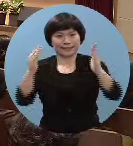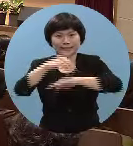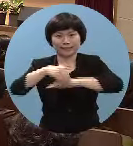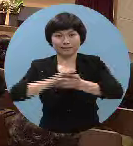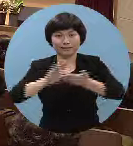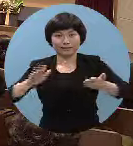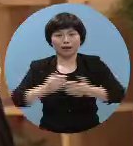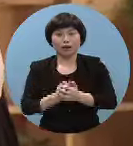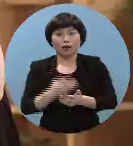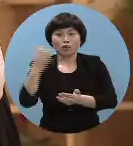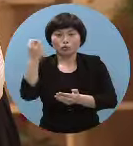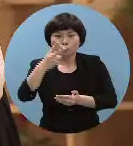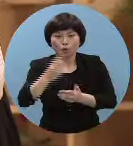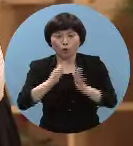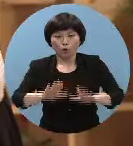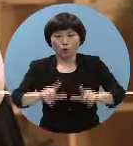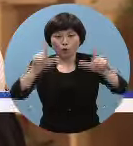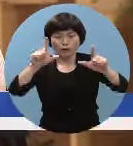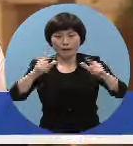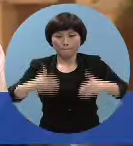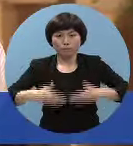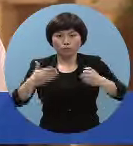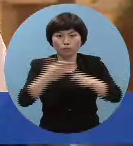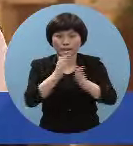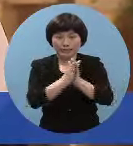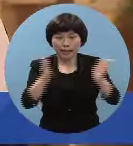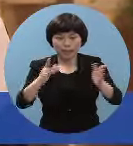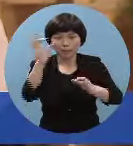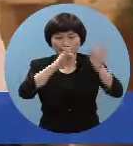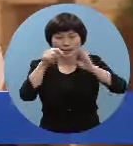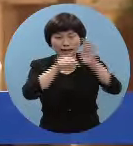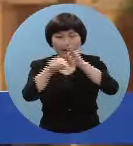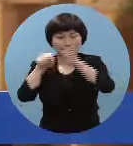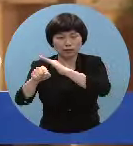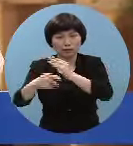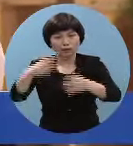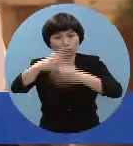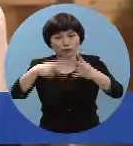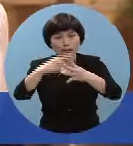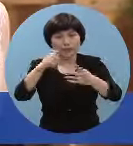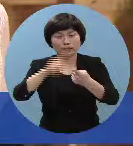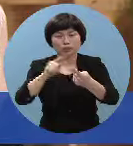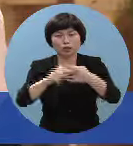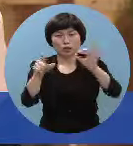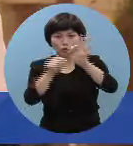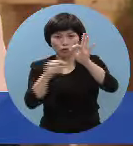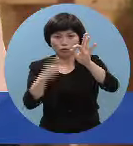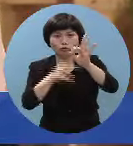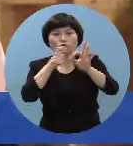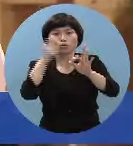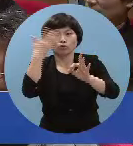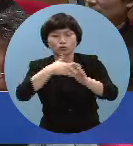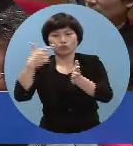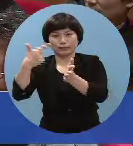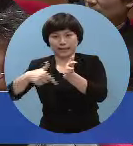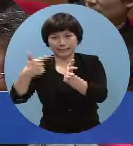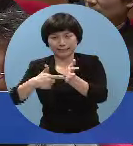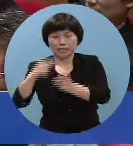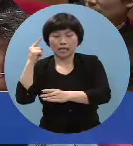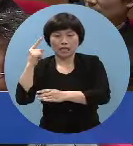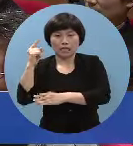시작합니다. 또한 올해 상반기부터 시작된 찾아가는 인문학 강좌도 10월부터 여수시